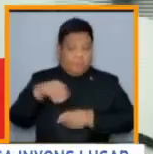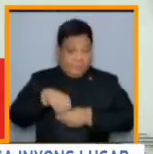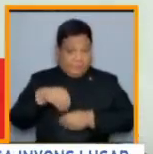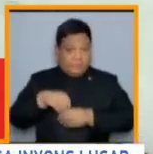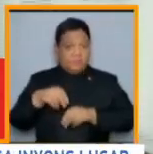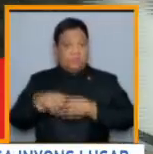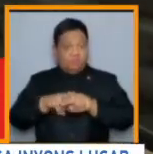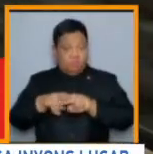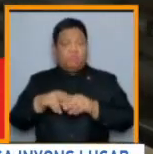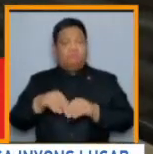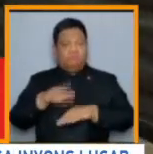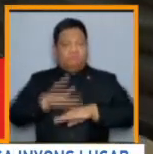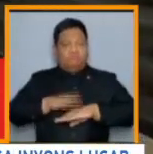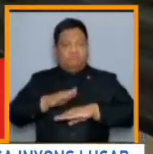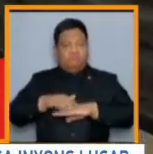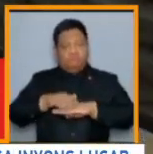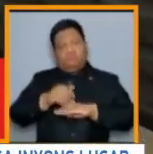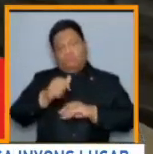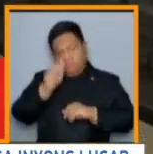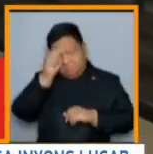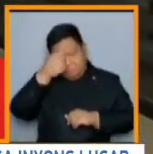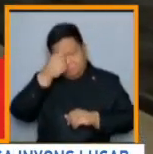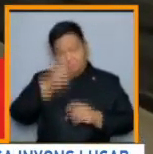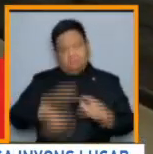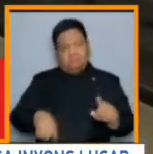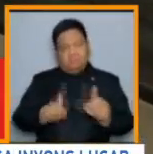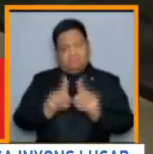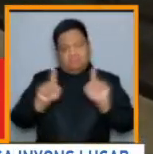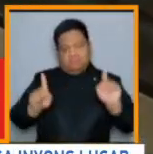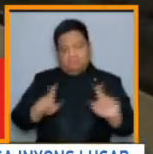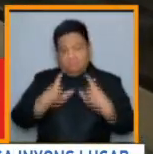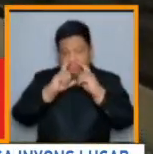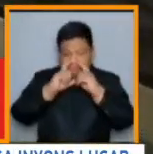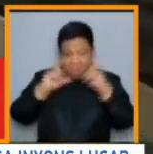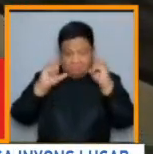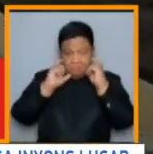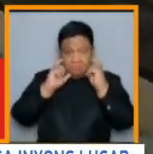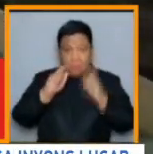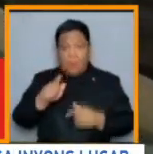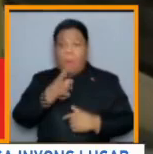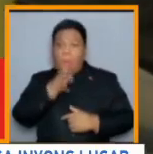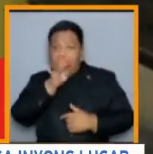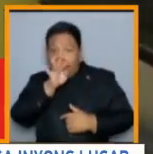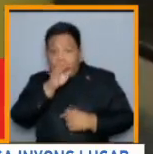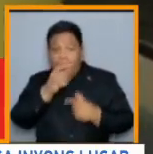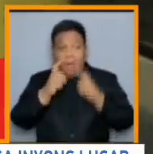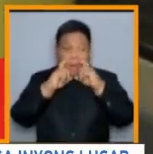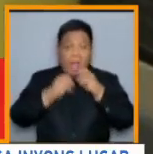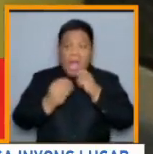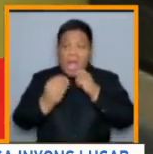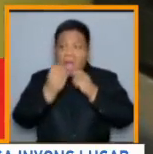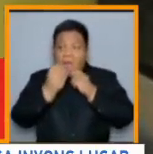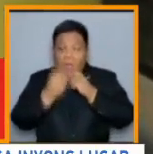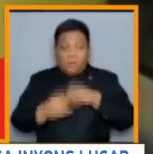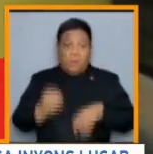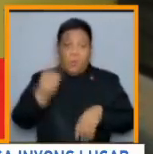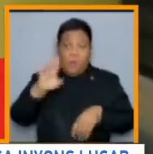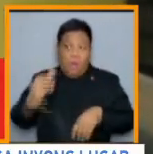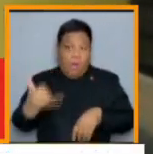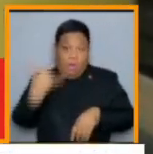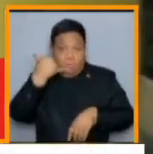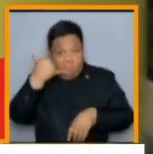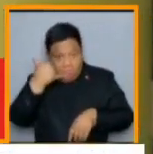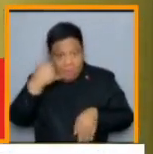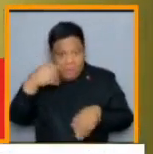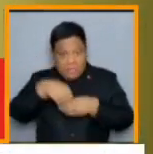health protocols. Mahigpit po na pinagbabawal ang pagsasalita, pagkain at pagsagot ng tawag sa telepono sa loob ng tren